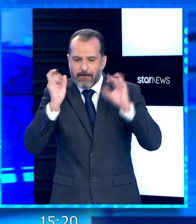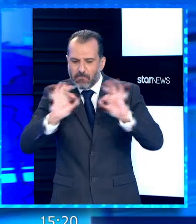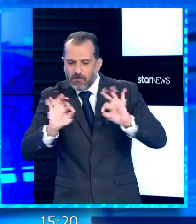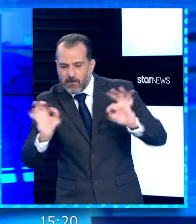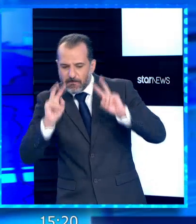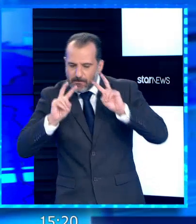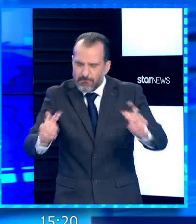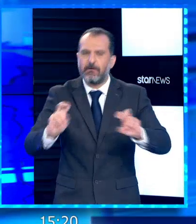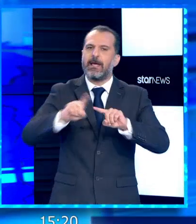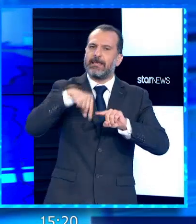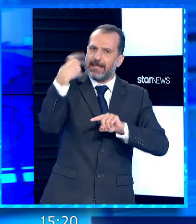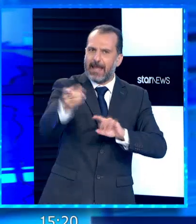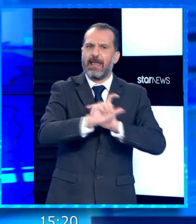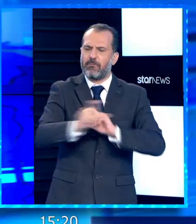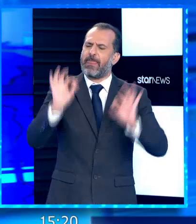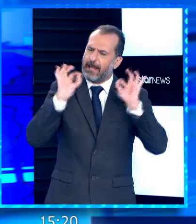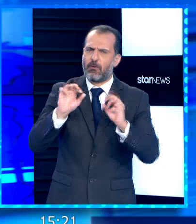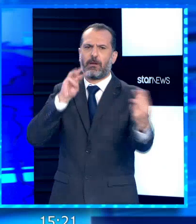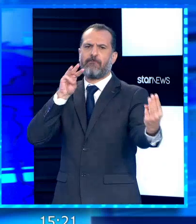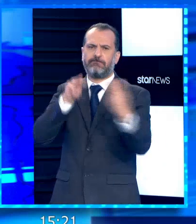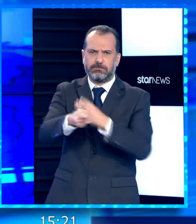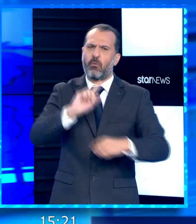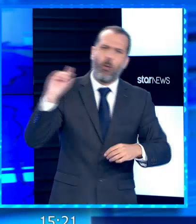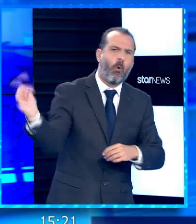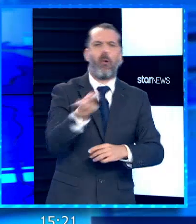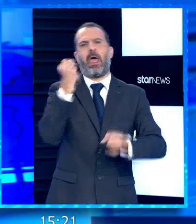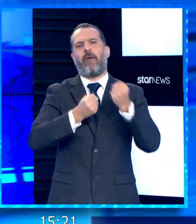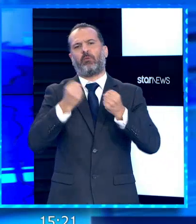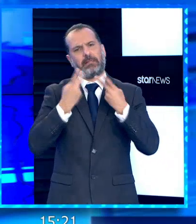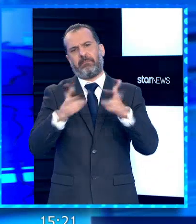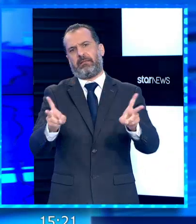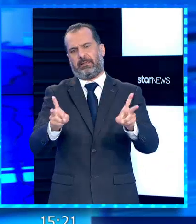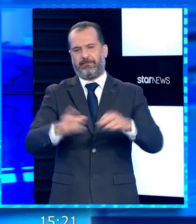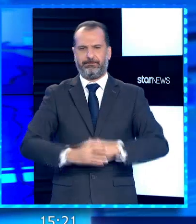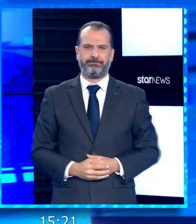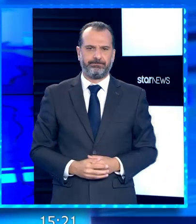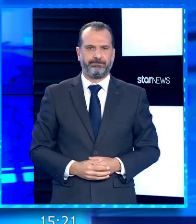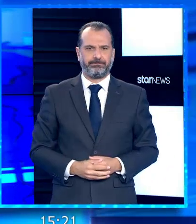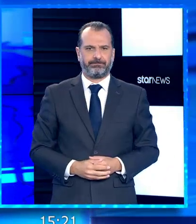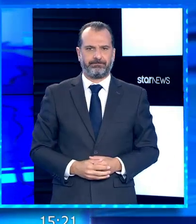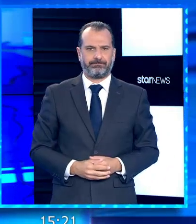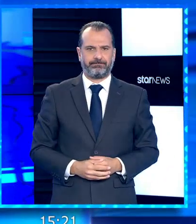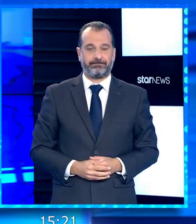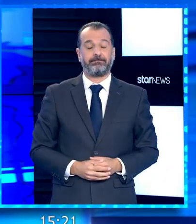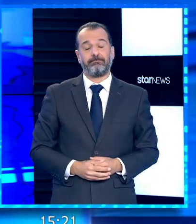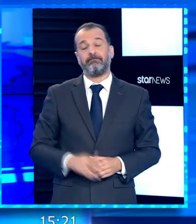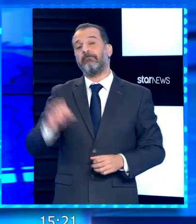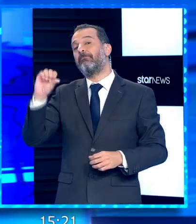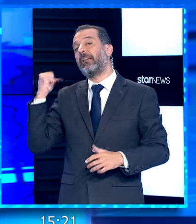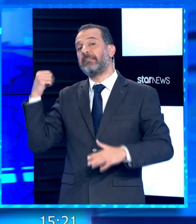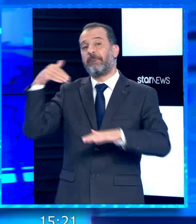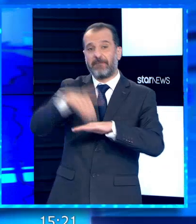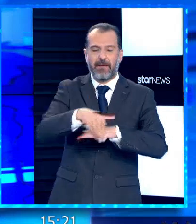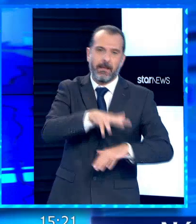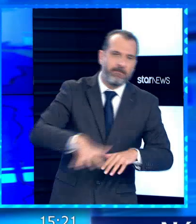κυκλοφορία κανονικά η Εθνική Οδός για όλα τα οχήματα. Τώρα, νύχτα επεισοδίων στον Ασπρόπυργο από